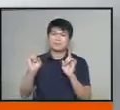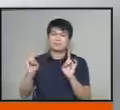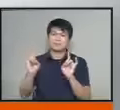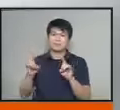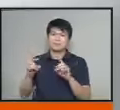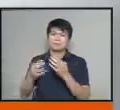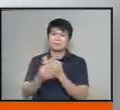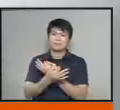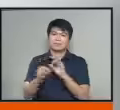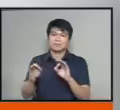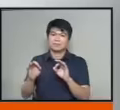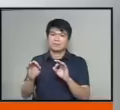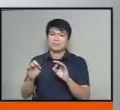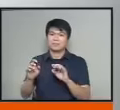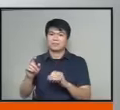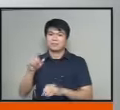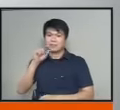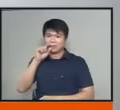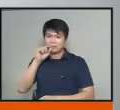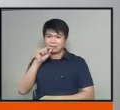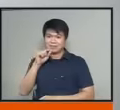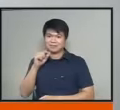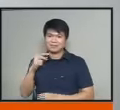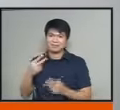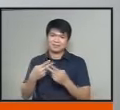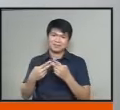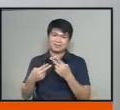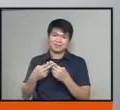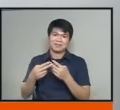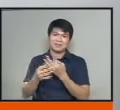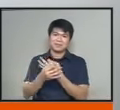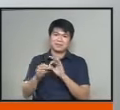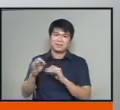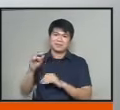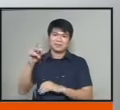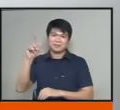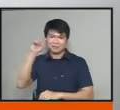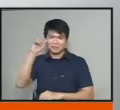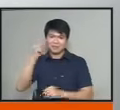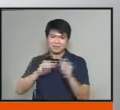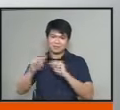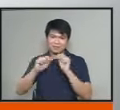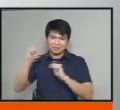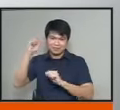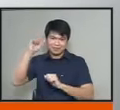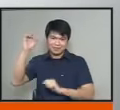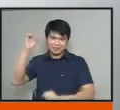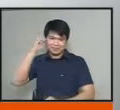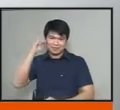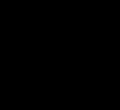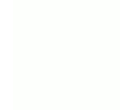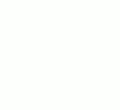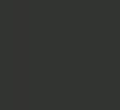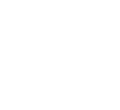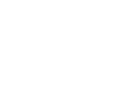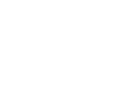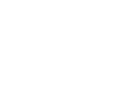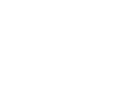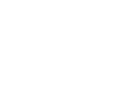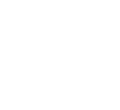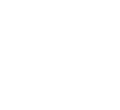sa top trending sa Twitter ngayon, ang hashtag #FreeLooney. Umaksyon, Gary De Leon, News 5.